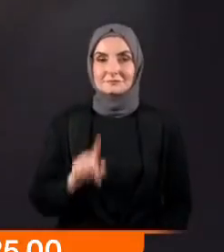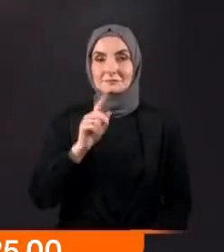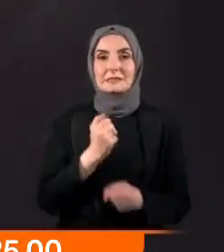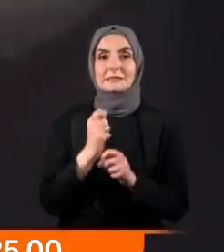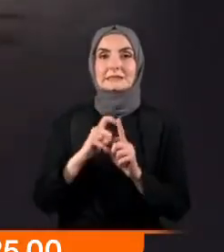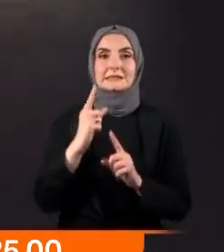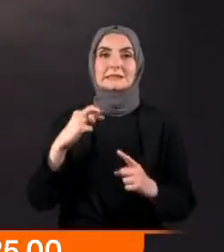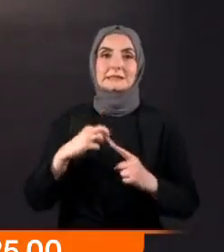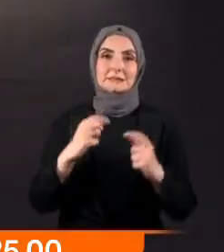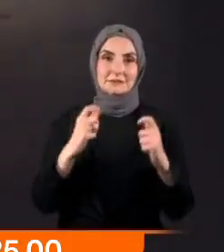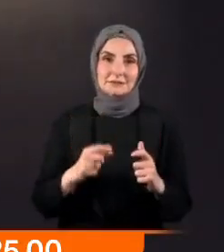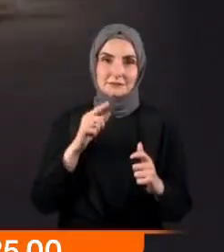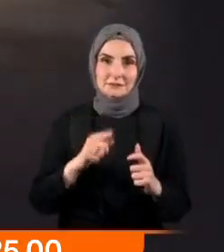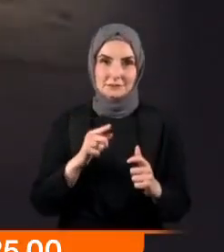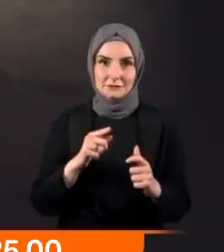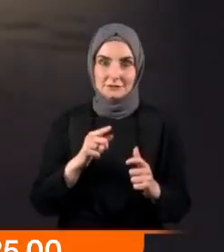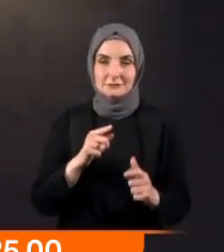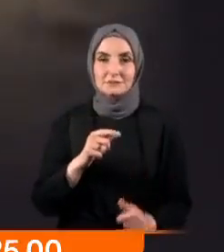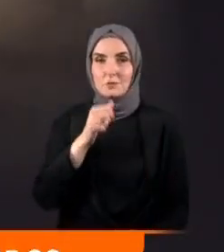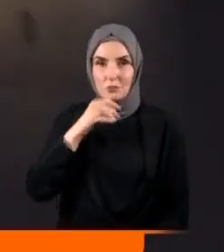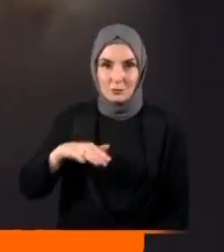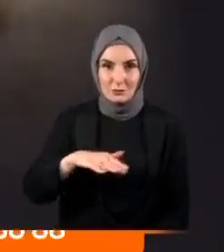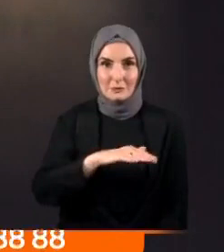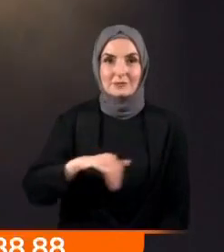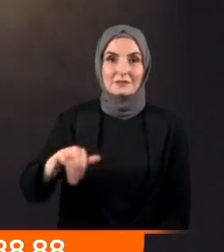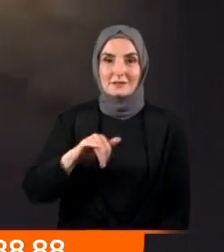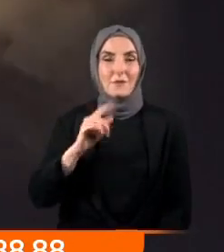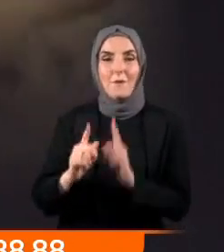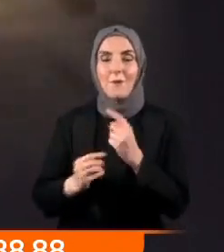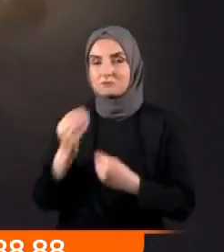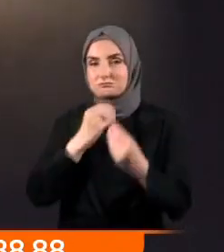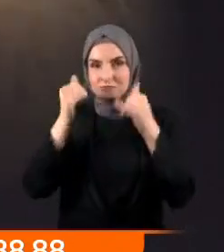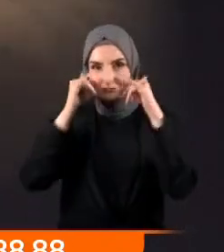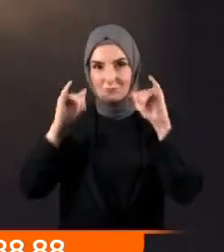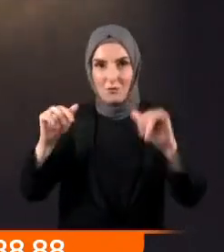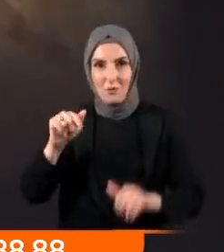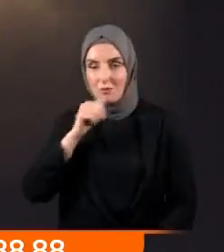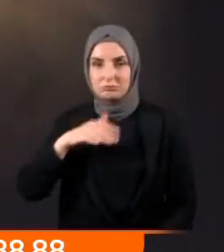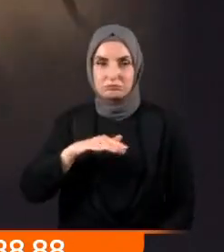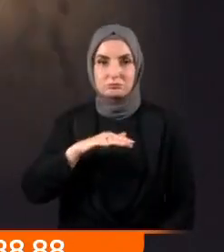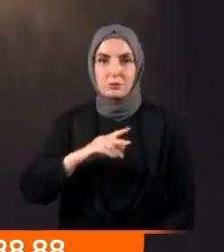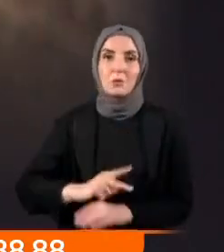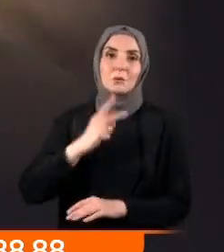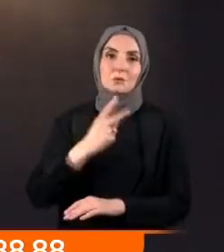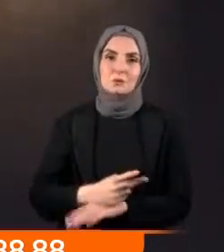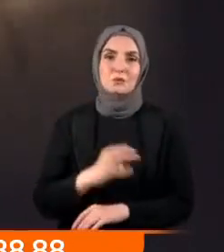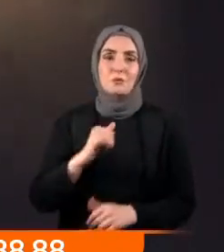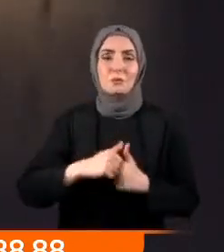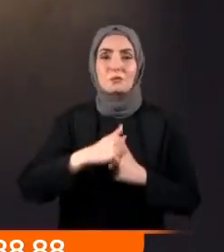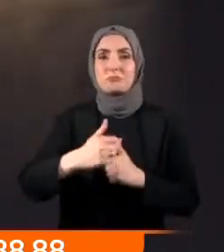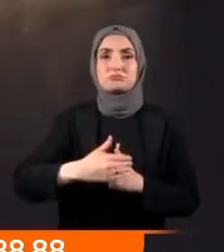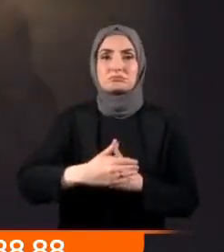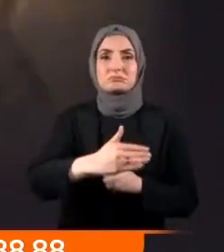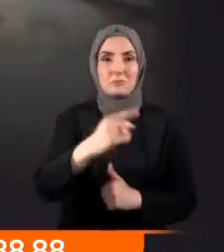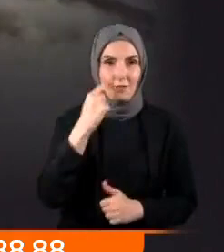Iğdır'da sulama kanalı etrafında otlayan bir boğa kanala düştü. Kilometrelerce sürüklenen boğayı bir kepçe operatörü bakın nasıl